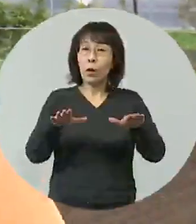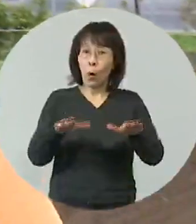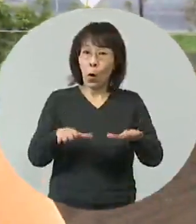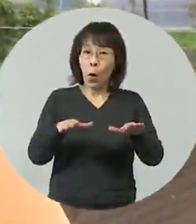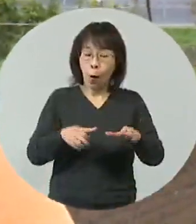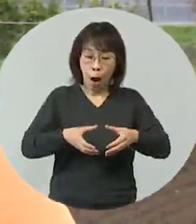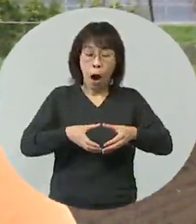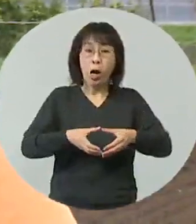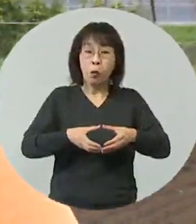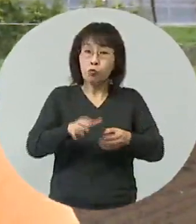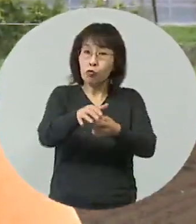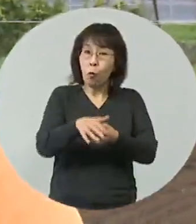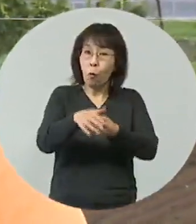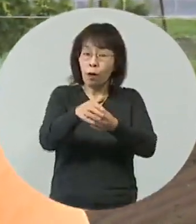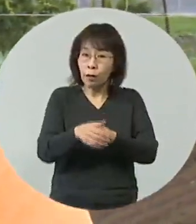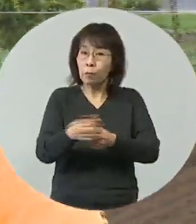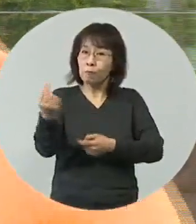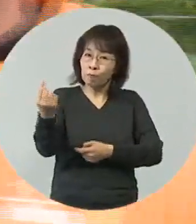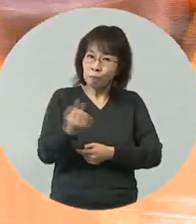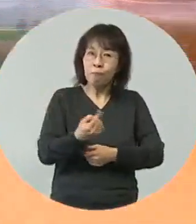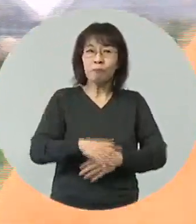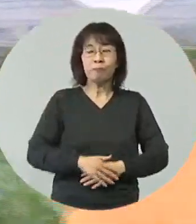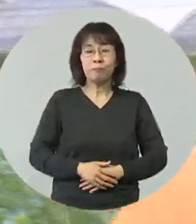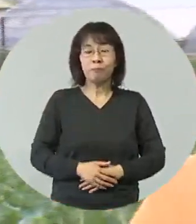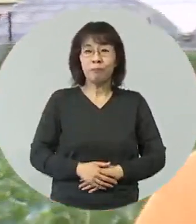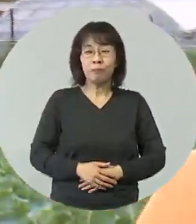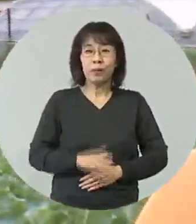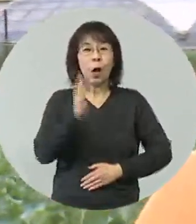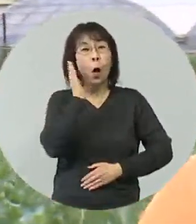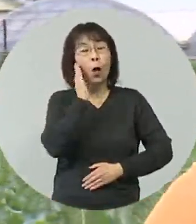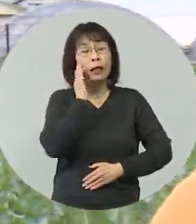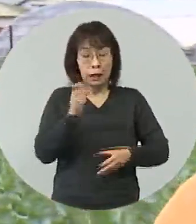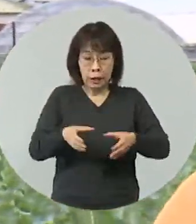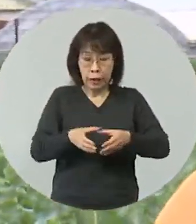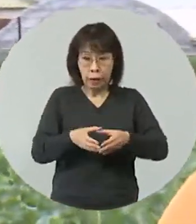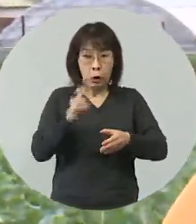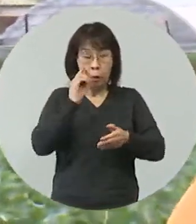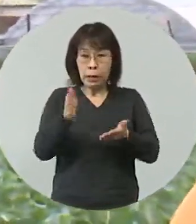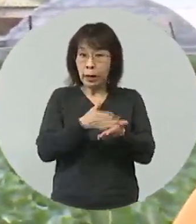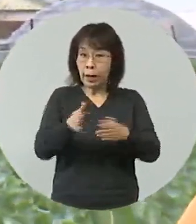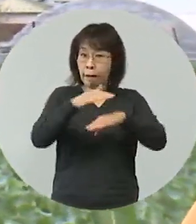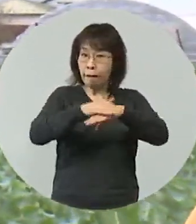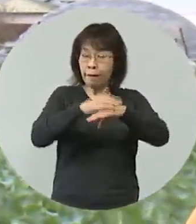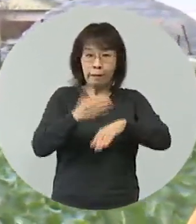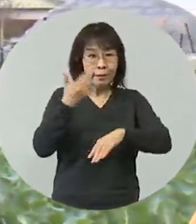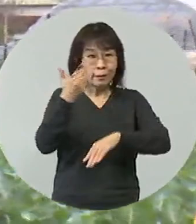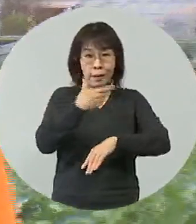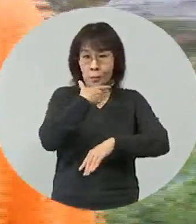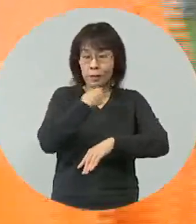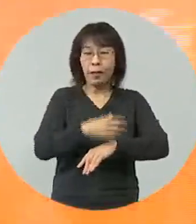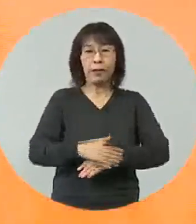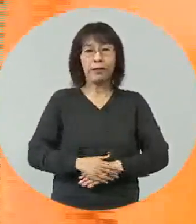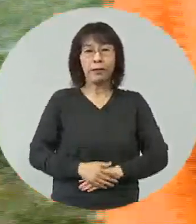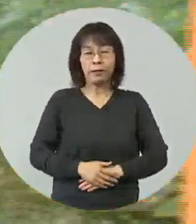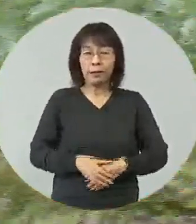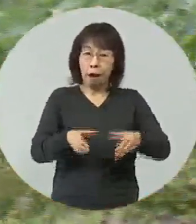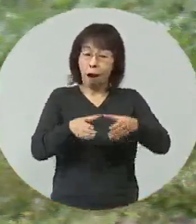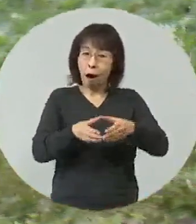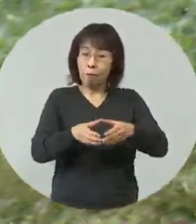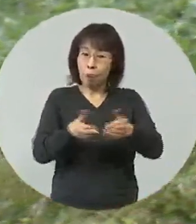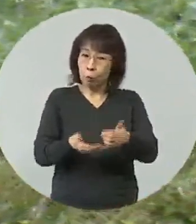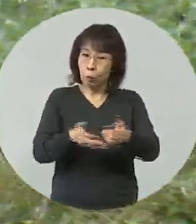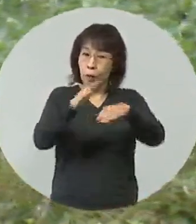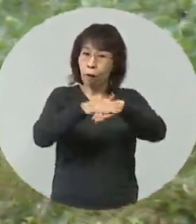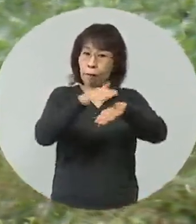今日は株農家さんの畑にお邪魔します。 美味しい株の見分け方について聞いてみたいと思います。 株の育て